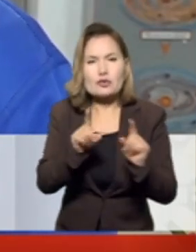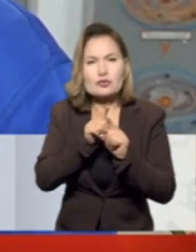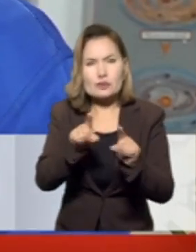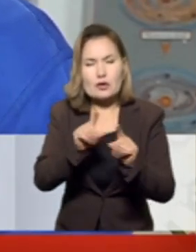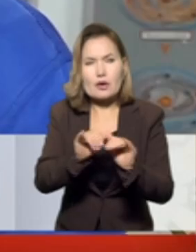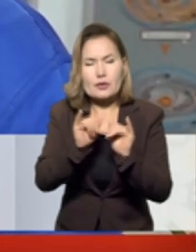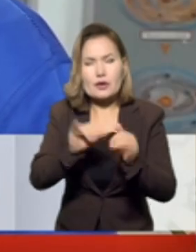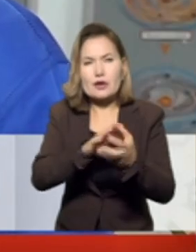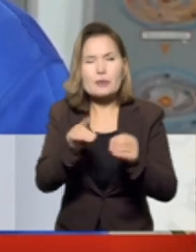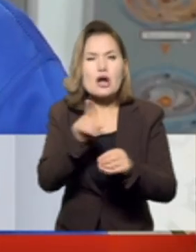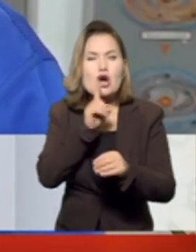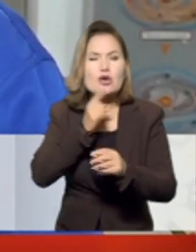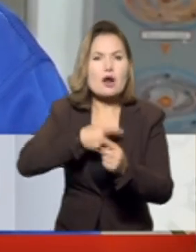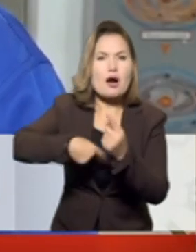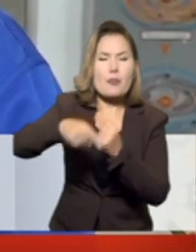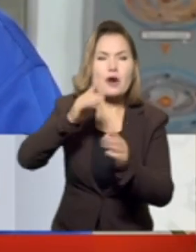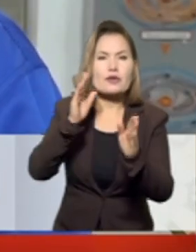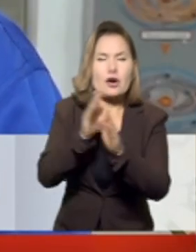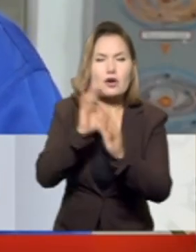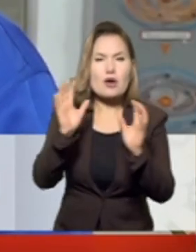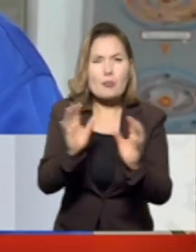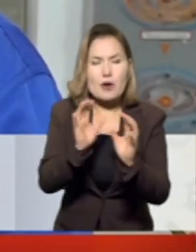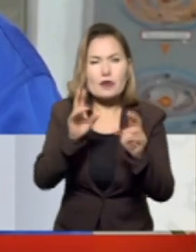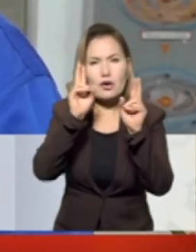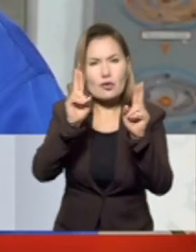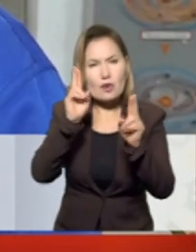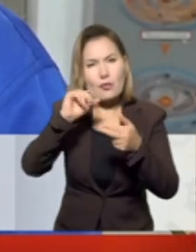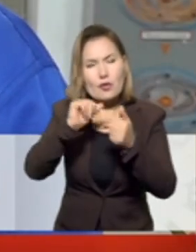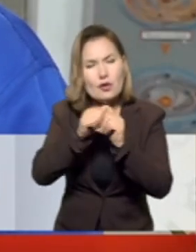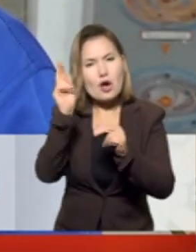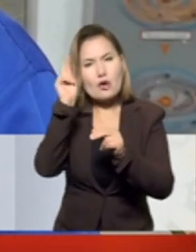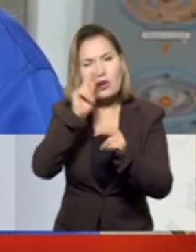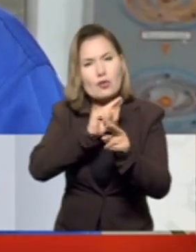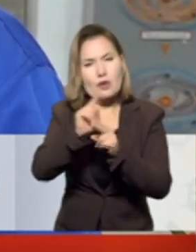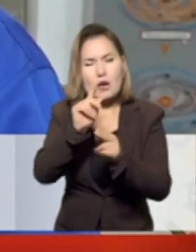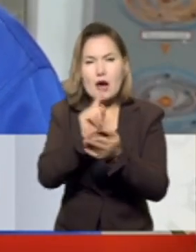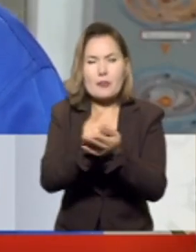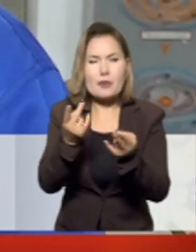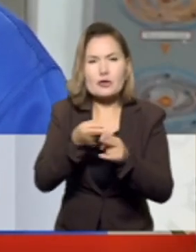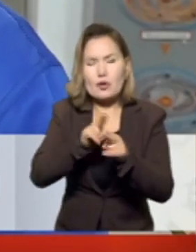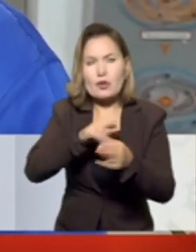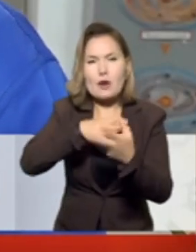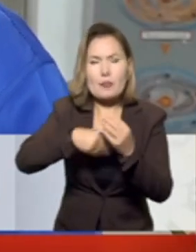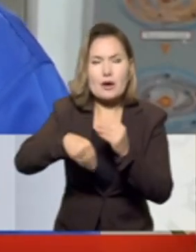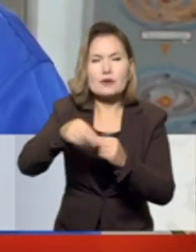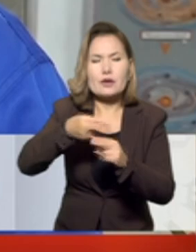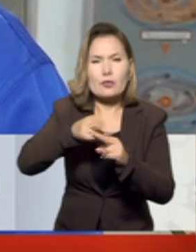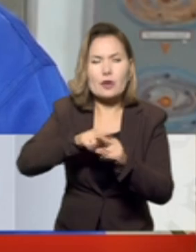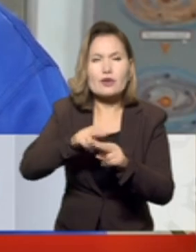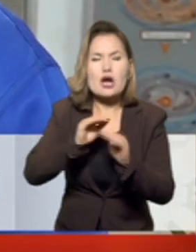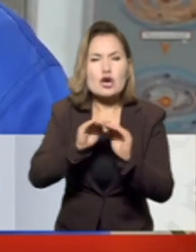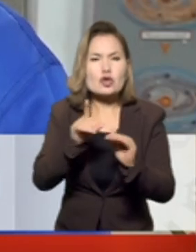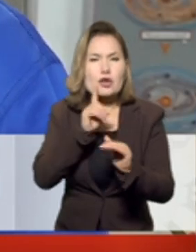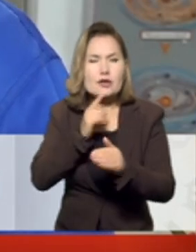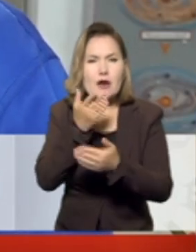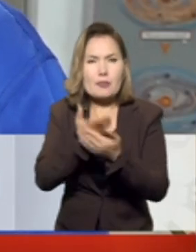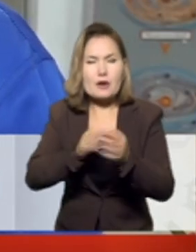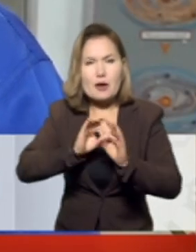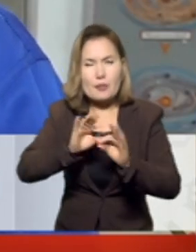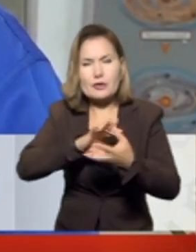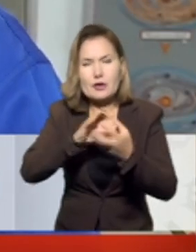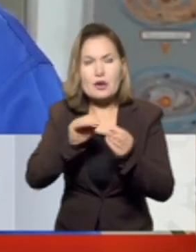аудардық. Өйткені жастар қоршаған ортаны қорғаудан сақтаудың маңыздылығын жете түсінулері керек. Бүгін жинаған жер ертең қайта шашылып жатады. Осыны